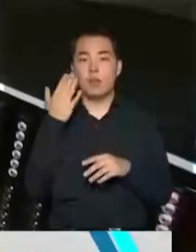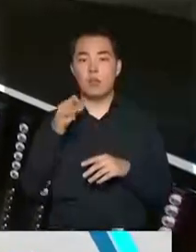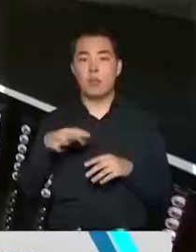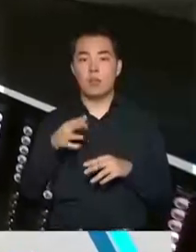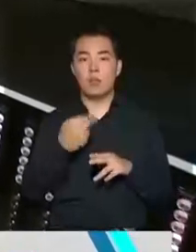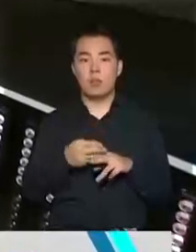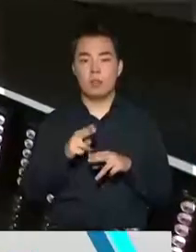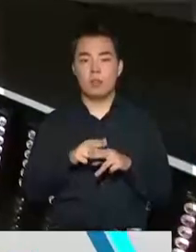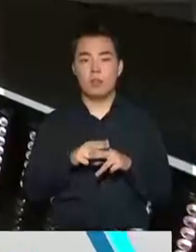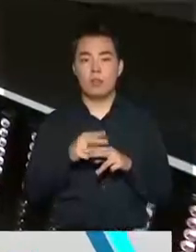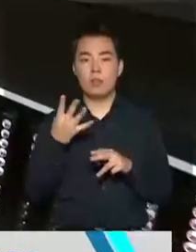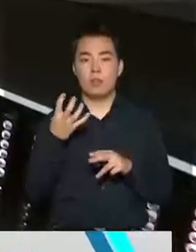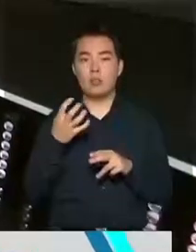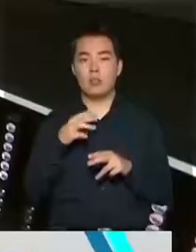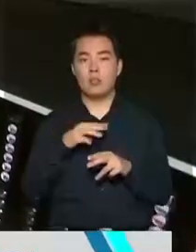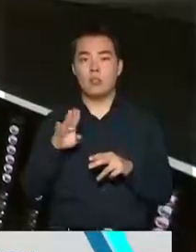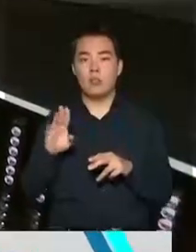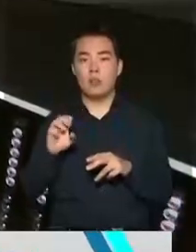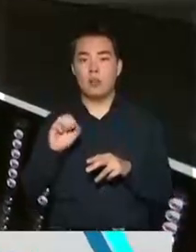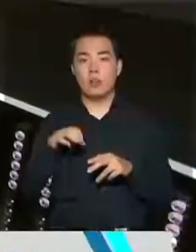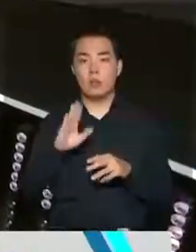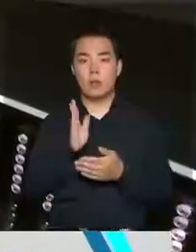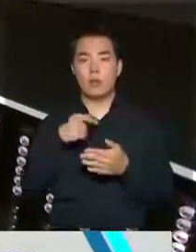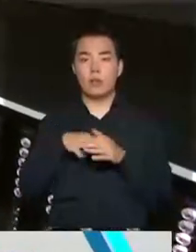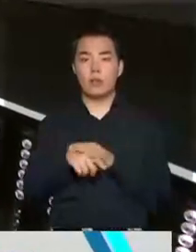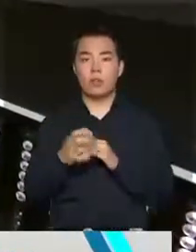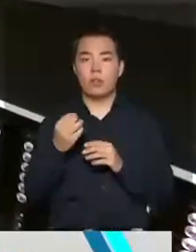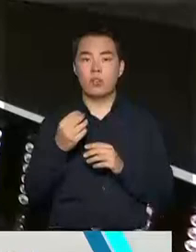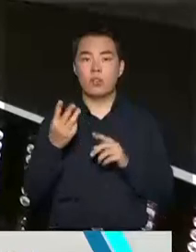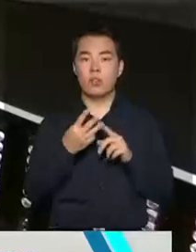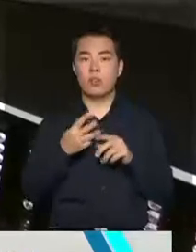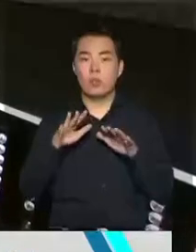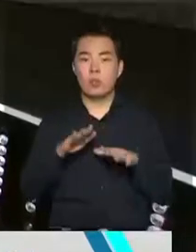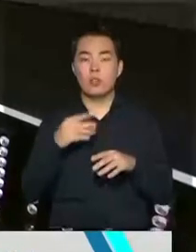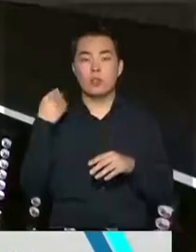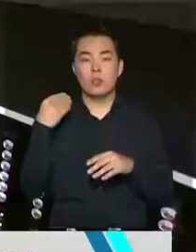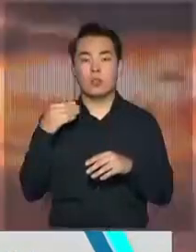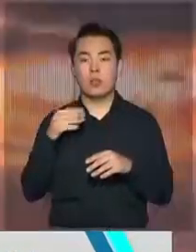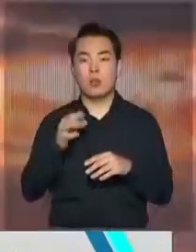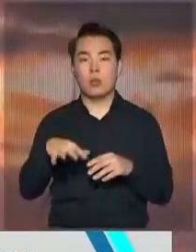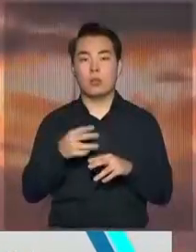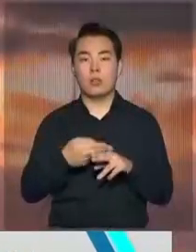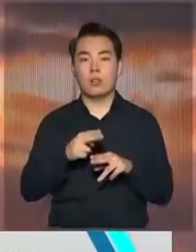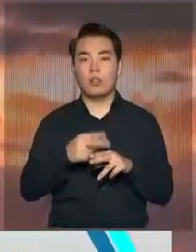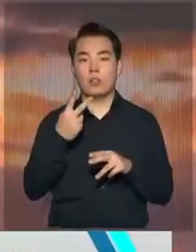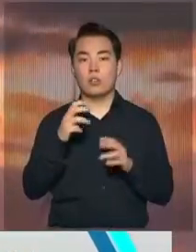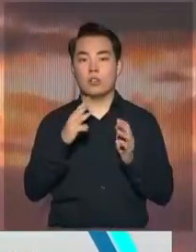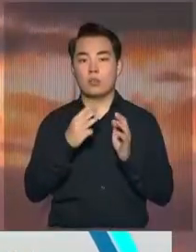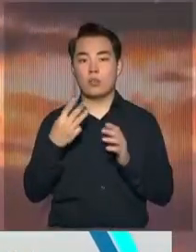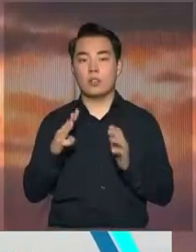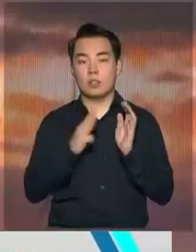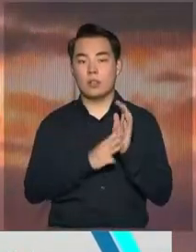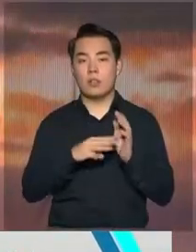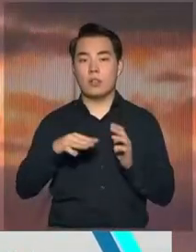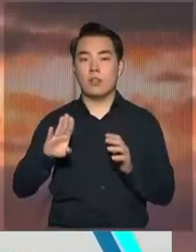өңірде жалпы қуаты 420 мегаватт болатын 23 нысан бар. Және үшінші орында бұл Түркістан облысы. Жалпы қуаты 238 мегаватт